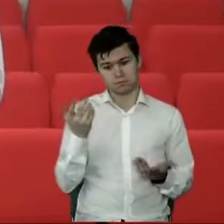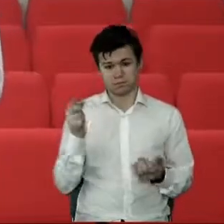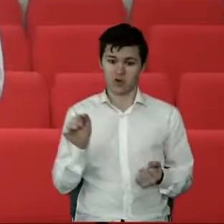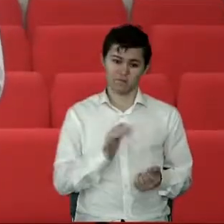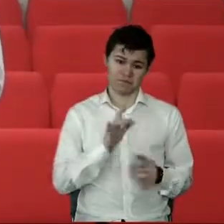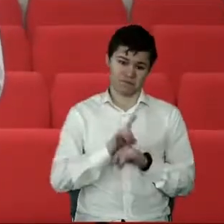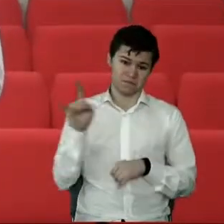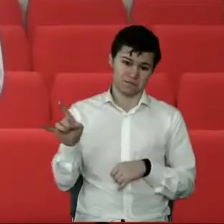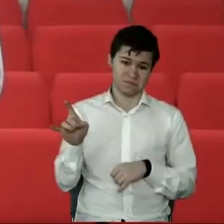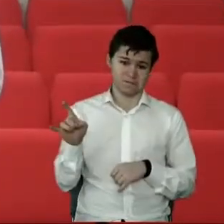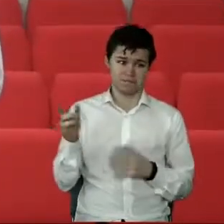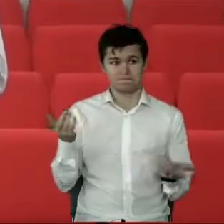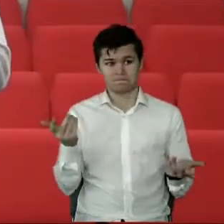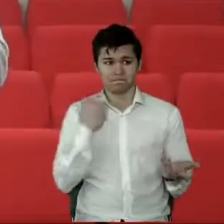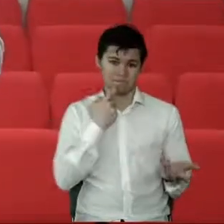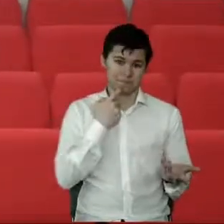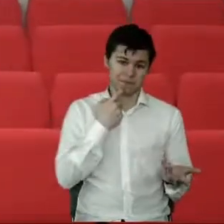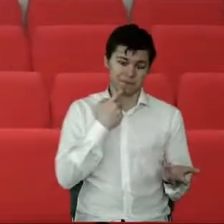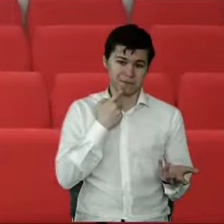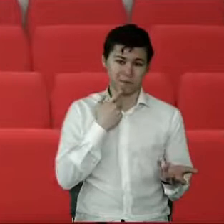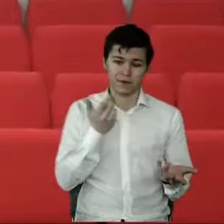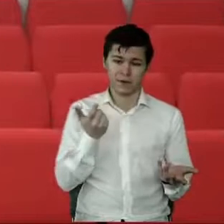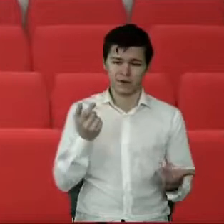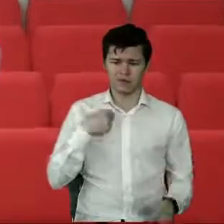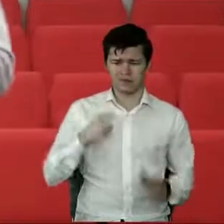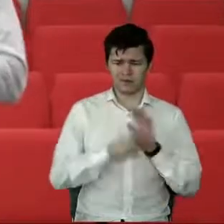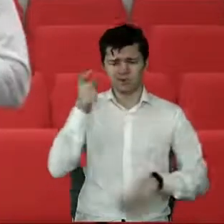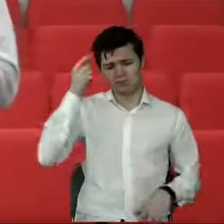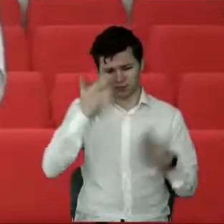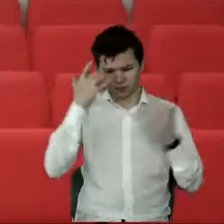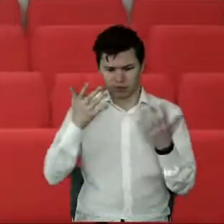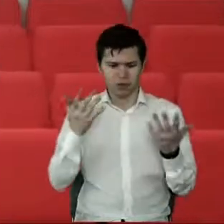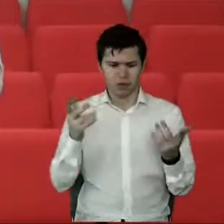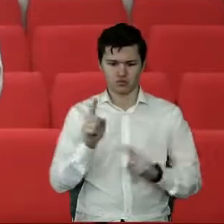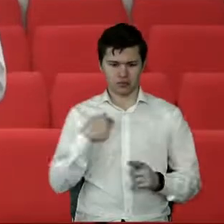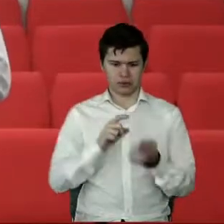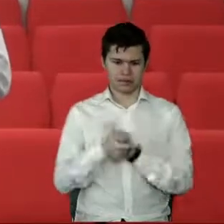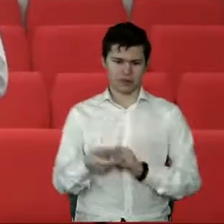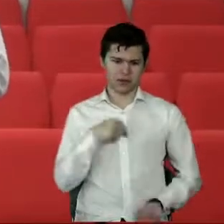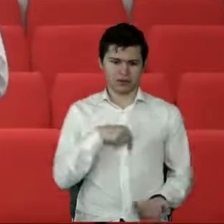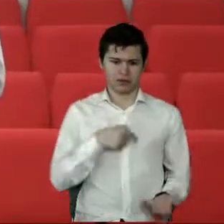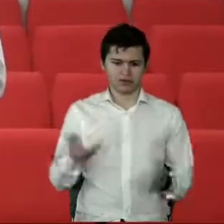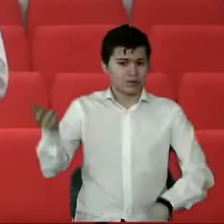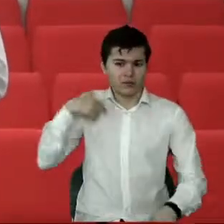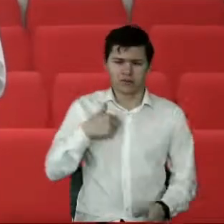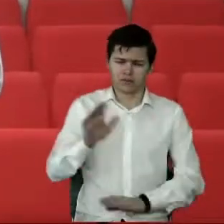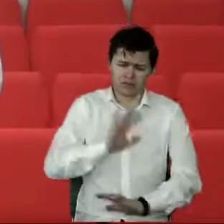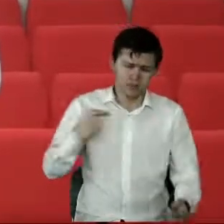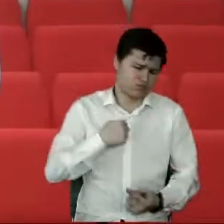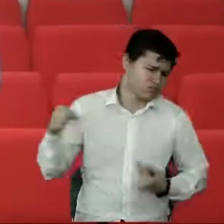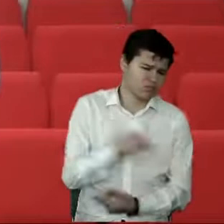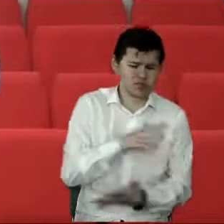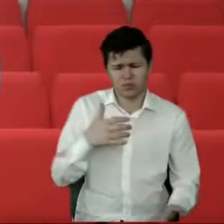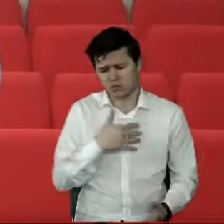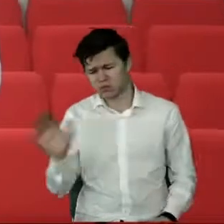неприемлема. Я начал раздумывать, а почему так случилось? Что же поменялось во мне или что-то, может быть, поменялось вокруг?